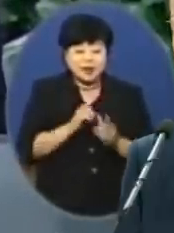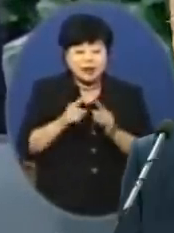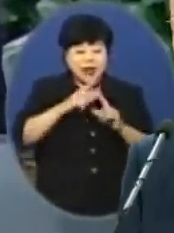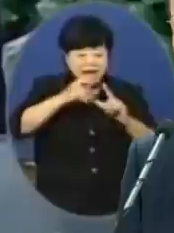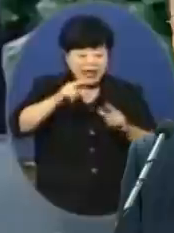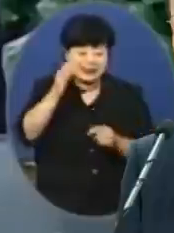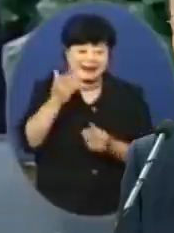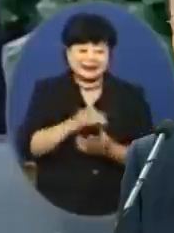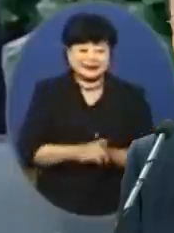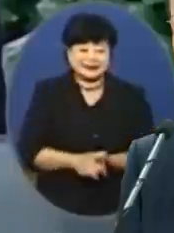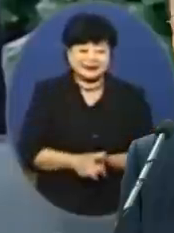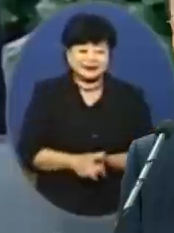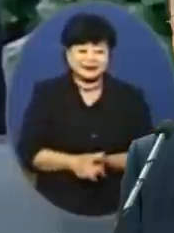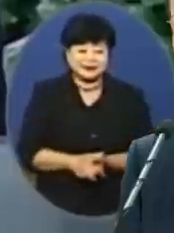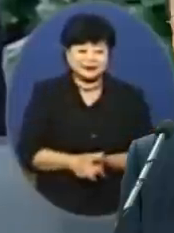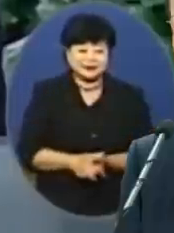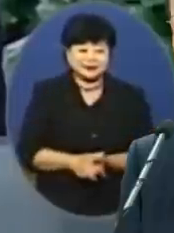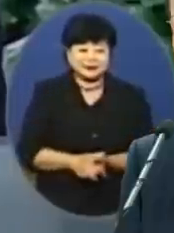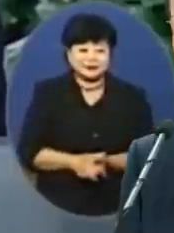해야 되겠습니다.